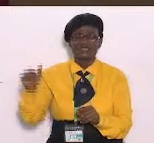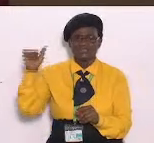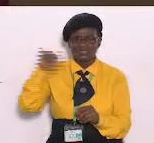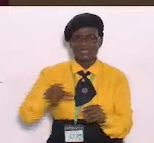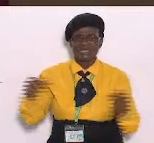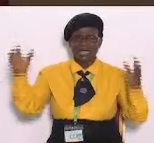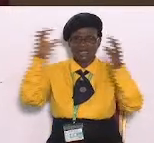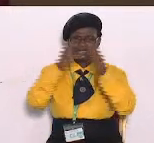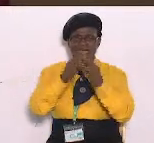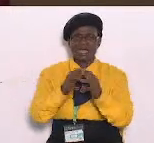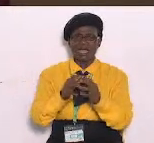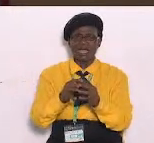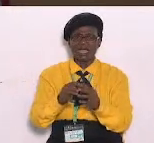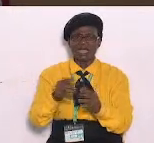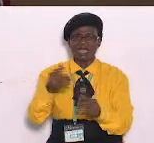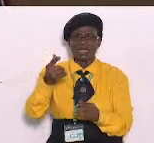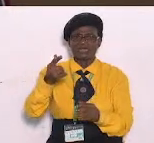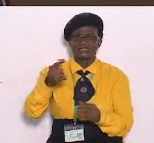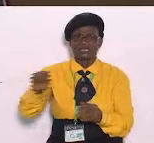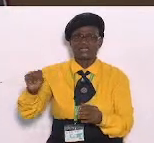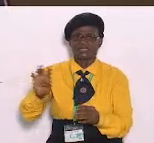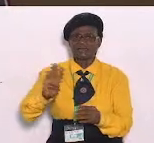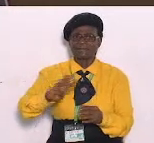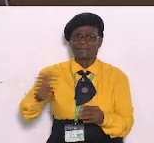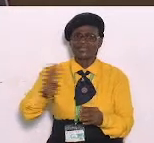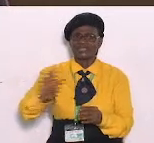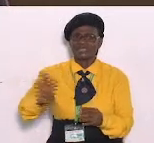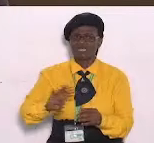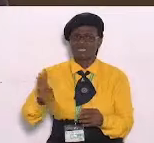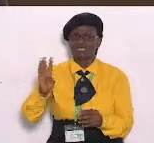si tu rassembles les milliardaires